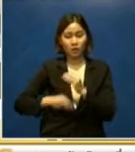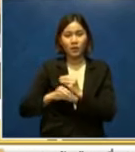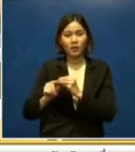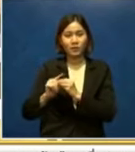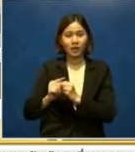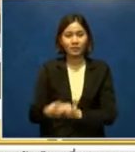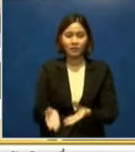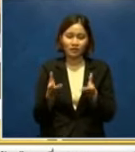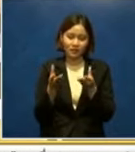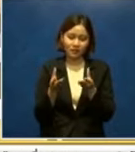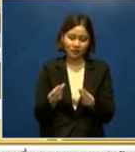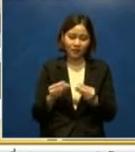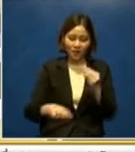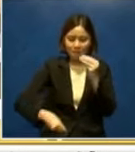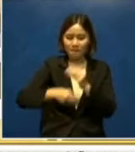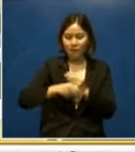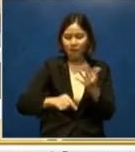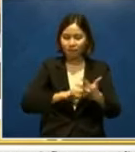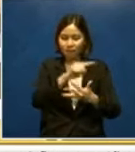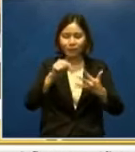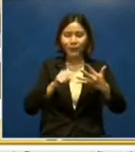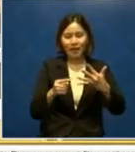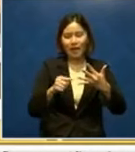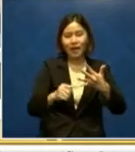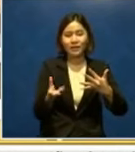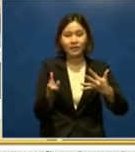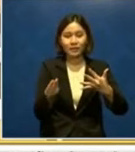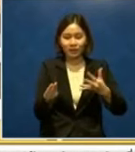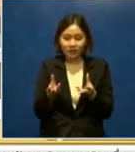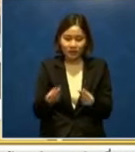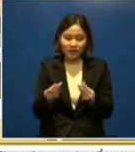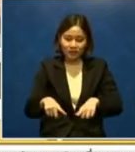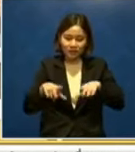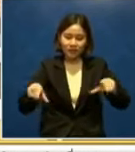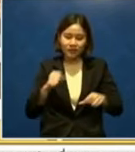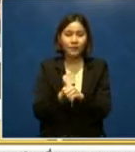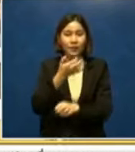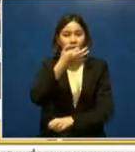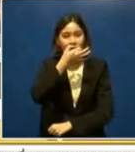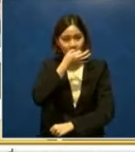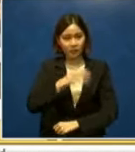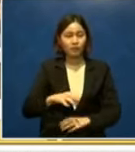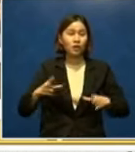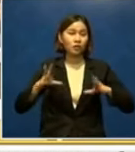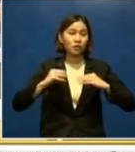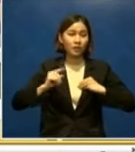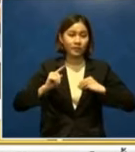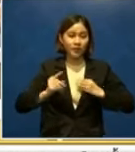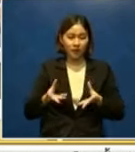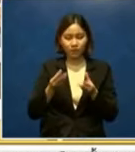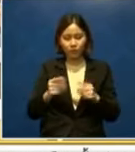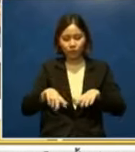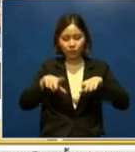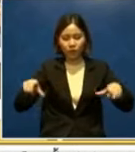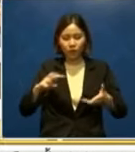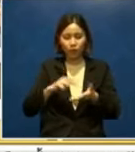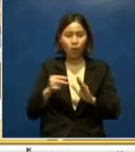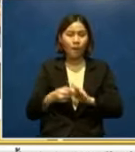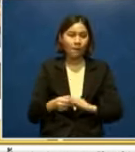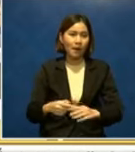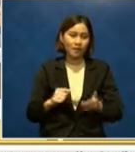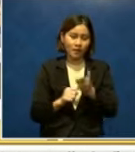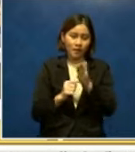ที่ดินทำกินให้กับพี่น้องประชาชนด้วยครับปฏิเสธไม่ได้เลยครับว่าที่ดินคือต้นทุนในการ